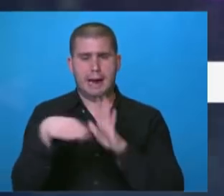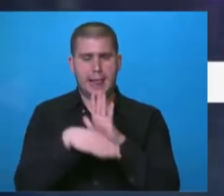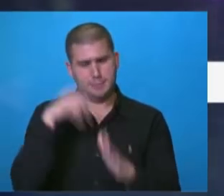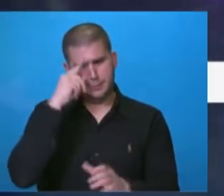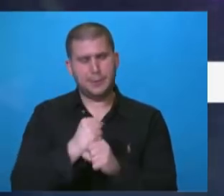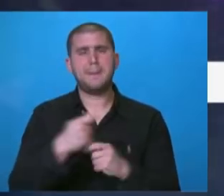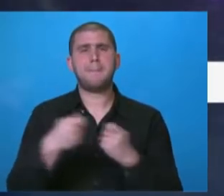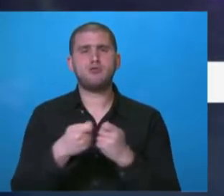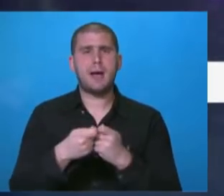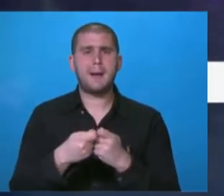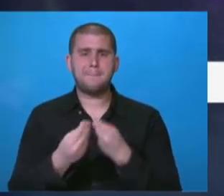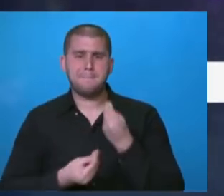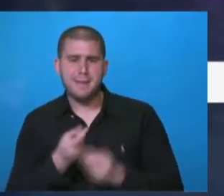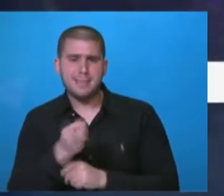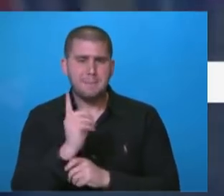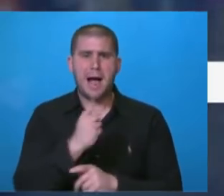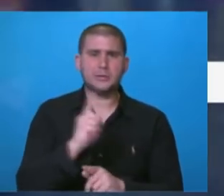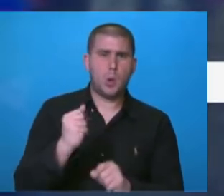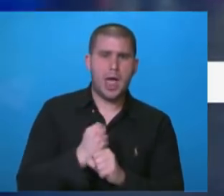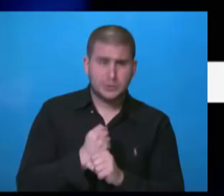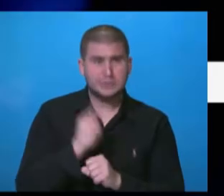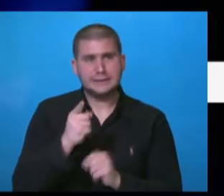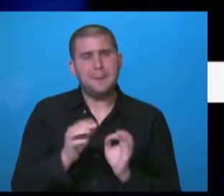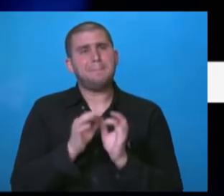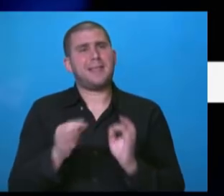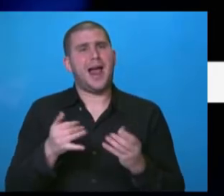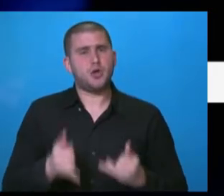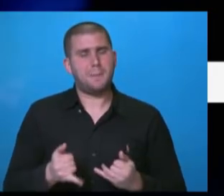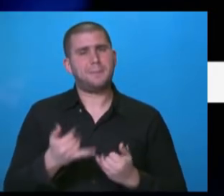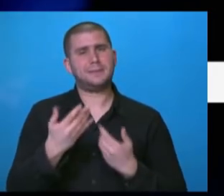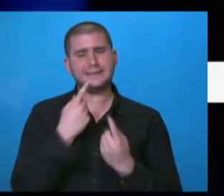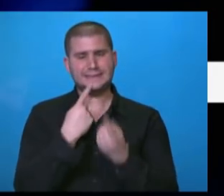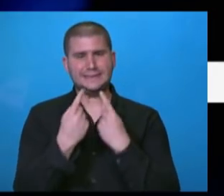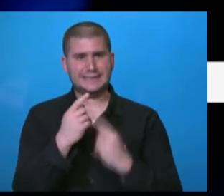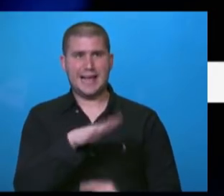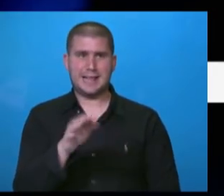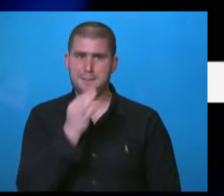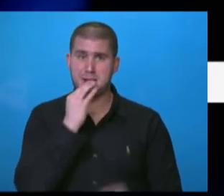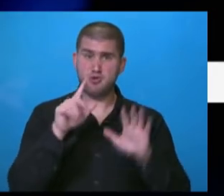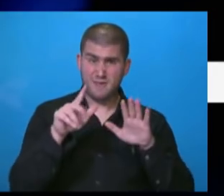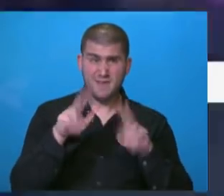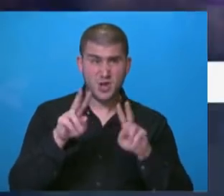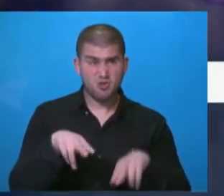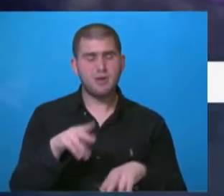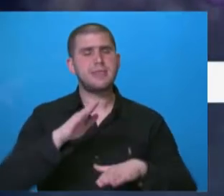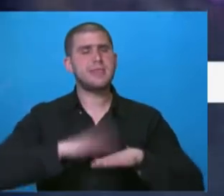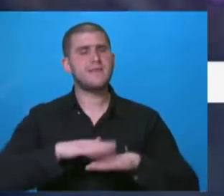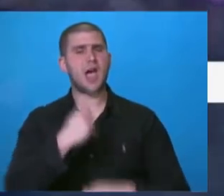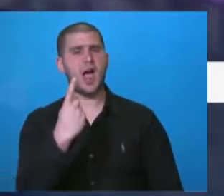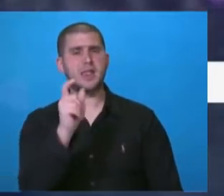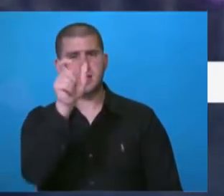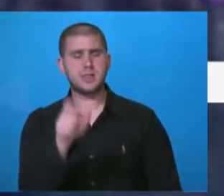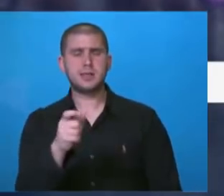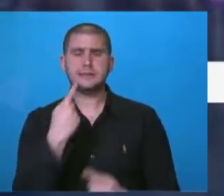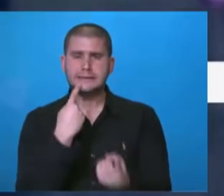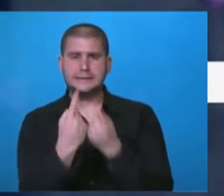איברי המין ומה עושים ולא עושים איתם. שזה למעשה מתחיל כיום בשיחה בערך כשילדים בגיל 7, יש מישהו שתפקידו הוא לעשות את